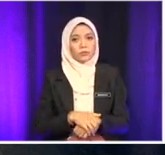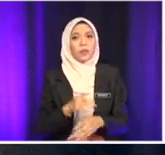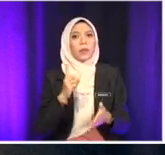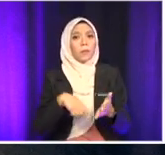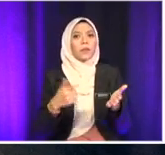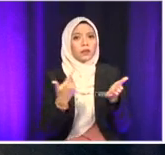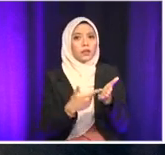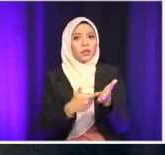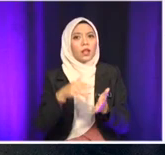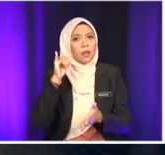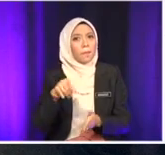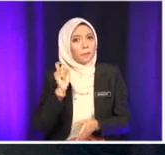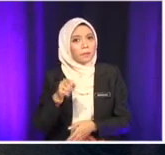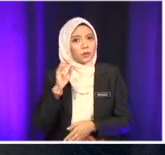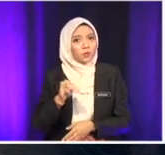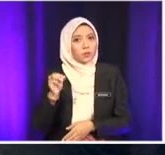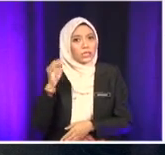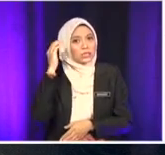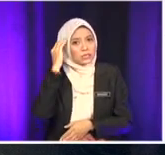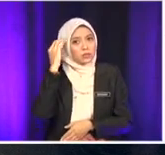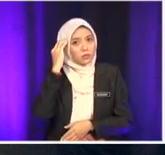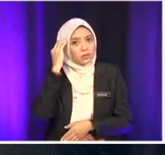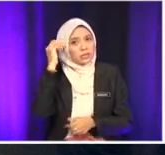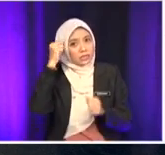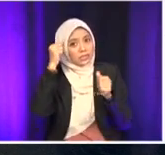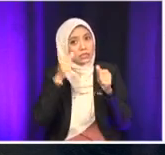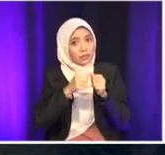penting dalam topik kita pada kali ini